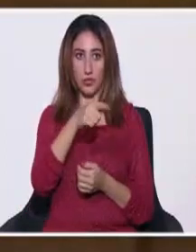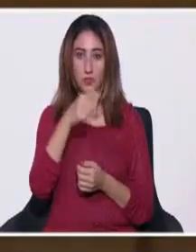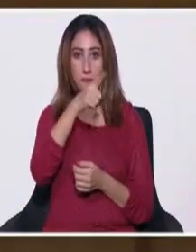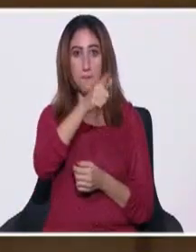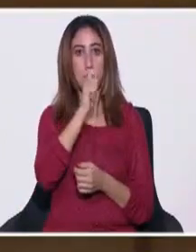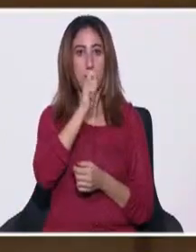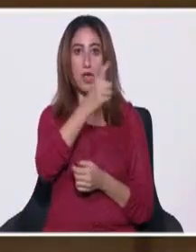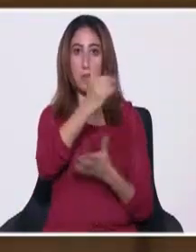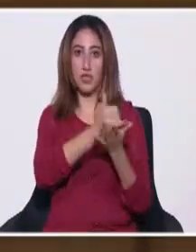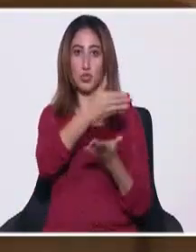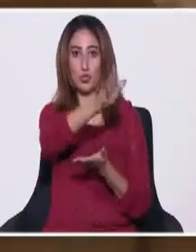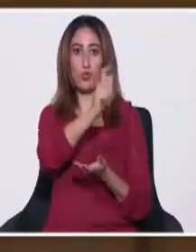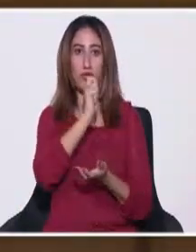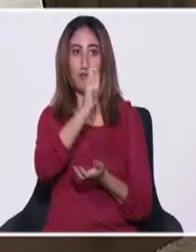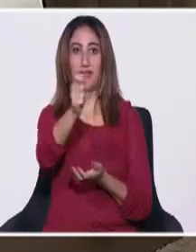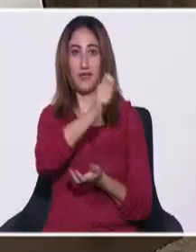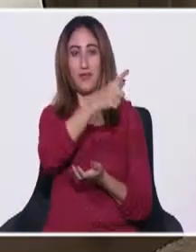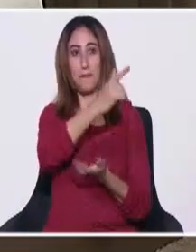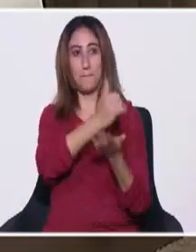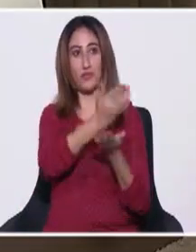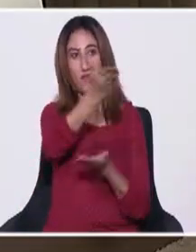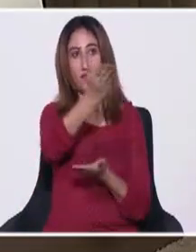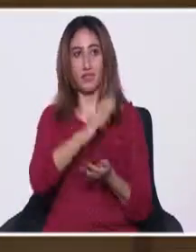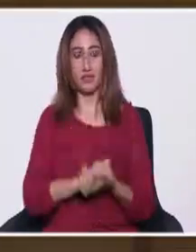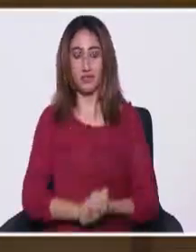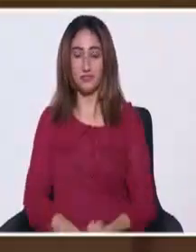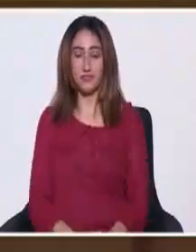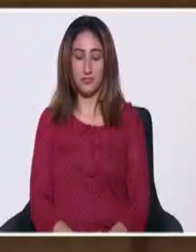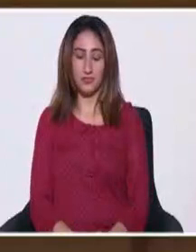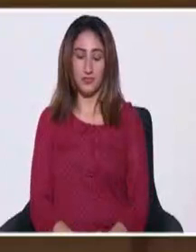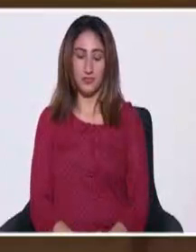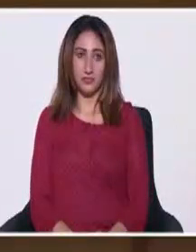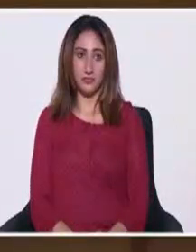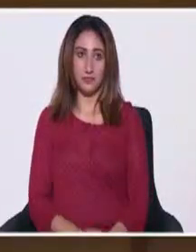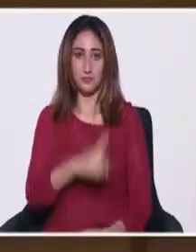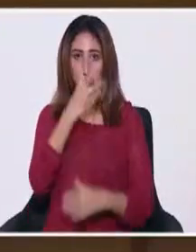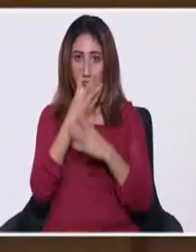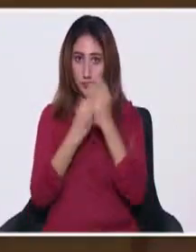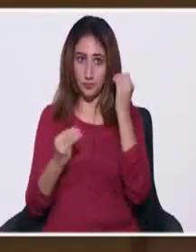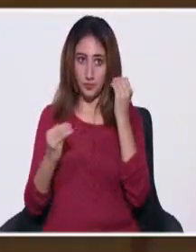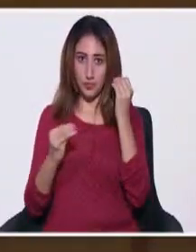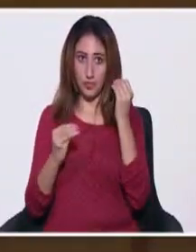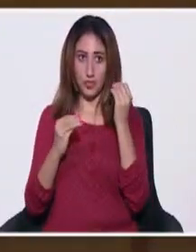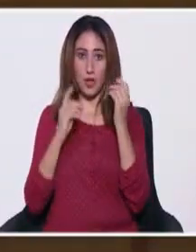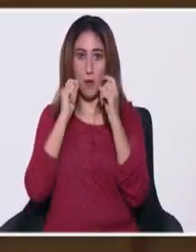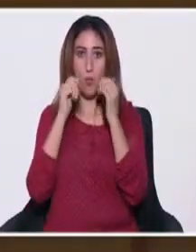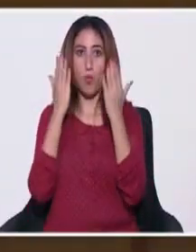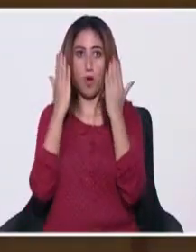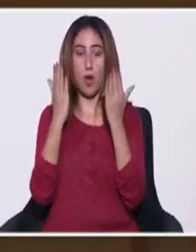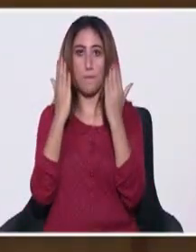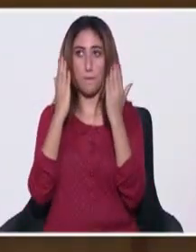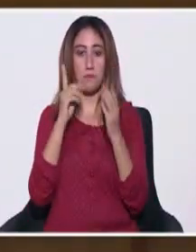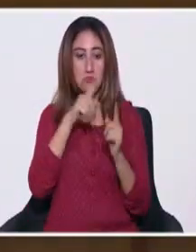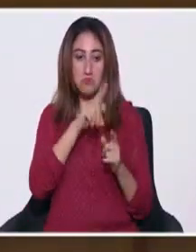لك المايكروفون بقى تدير الحوار مع الاستاذه كيفما تريد. ان شاء الله. لحظه ولادتك كان دعاء الوالد، يا رب انت اللي